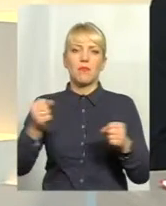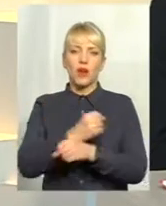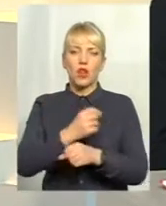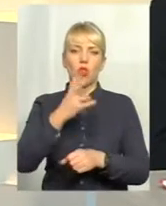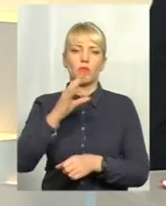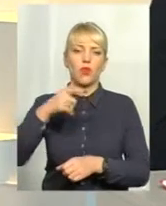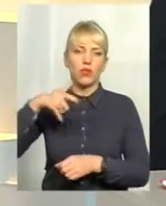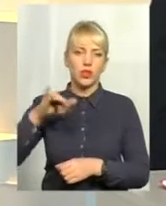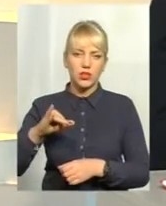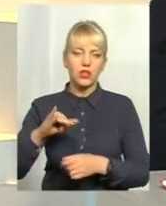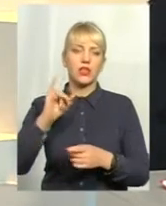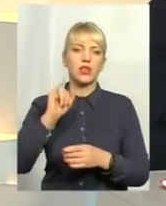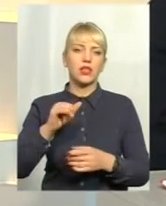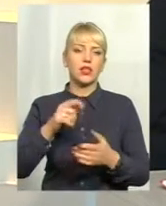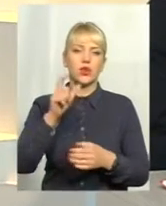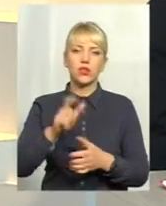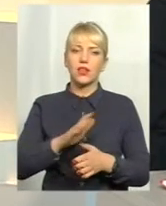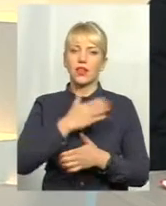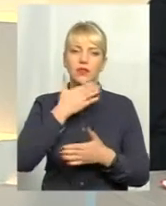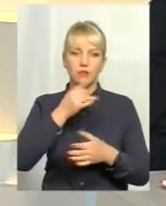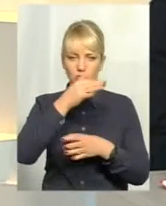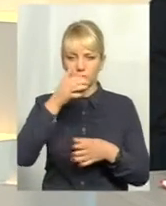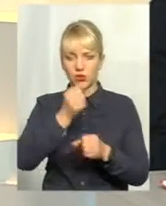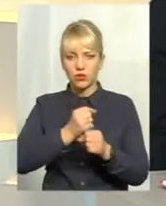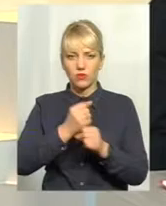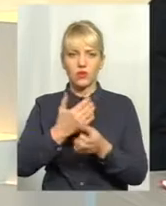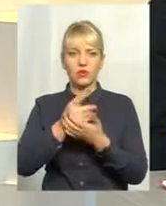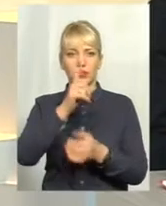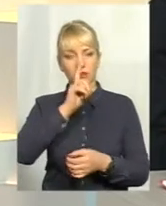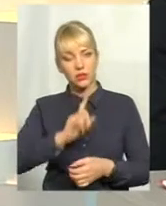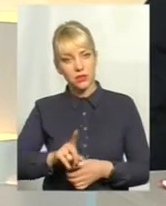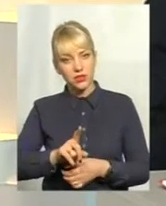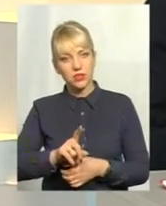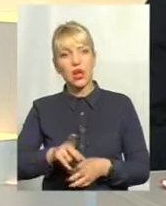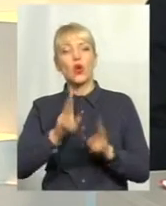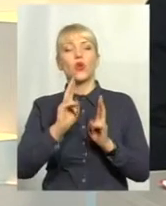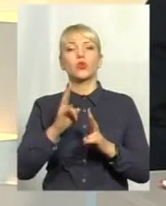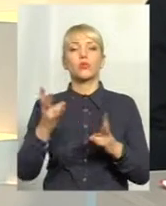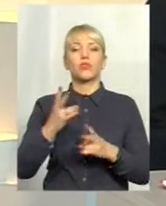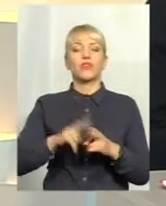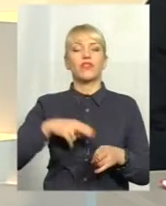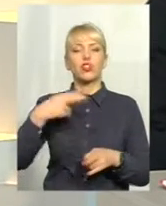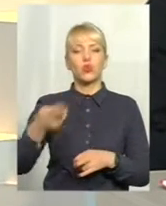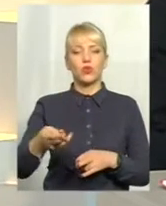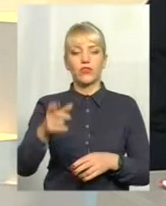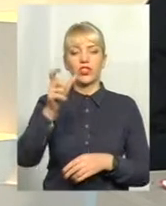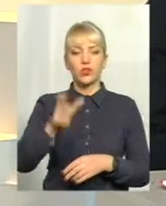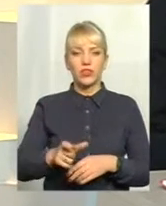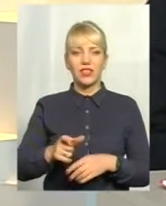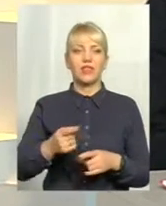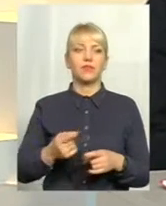і вона, по суті, стає непрацездатною, там, можливо, навіть місяць. Хто має відшкодовувати людині